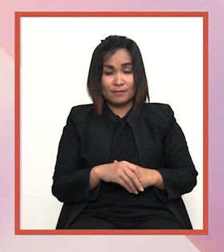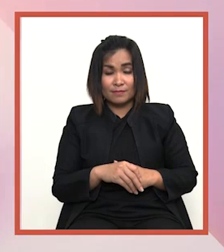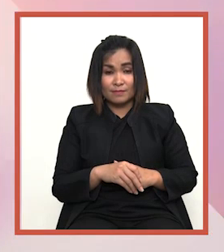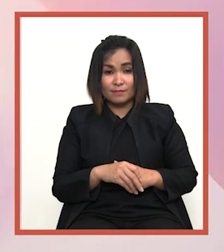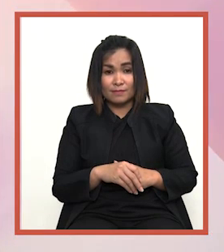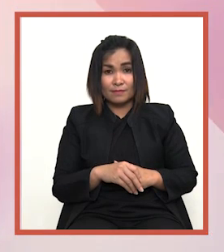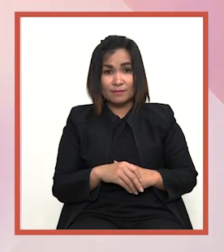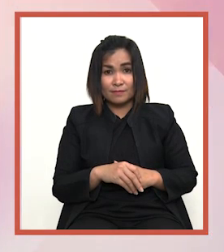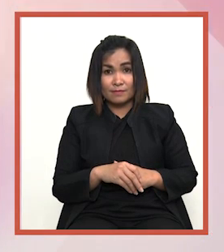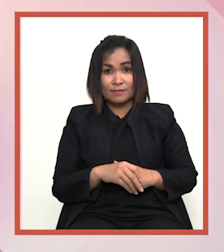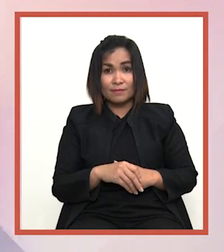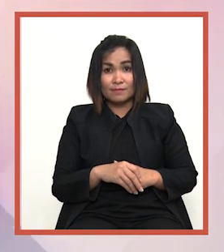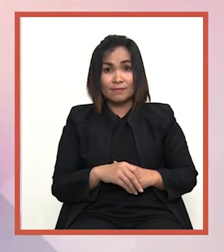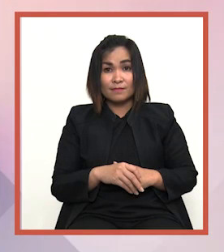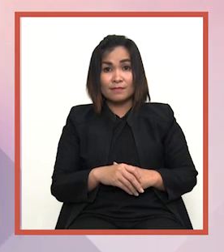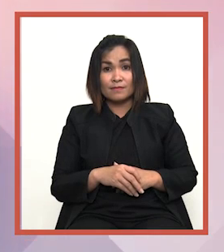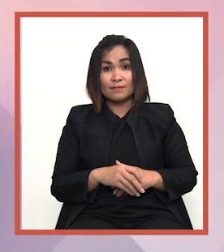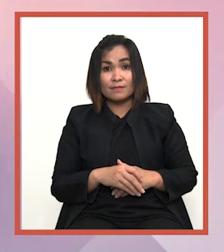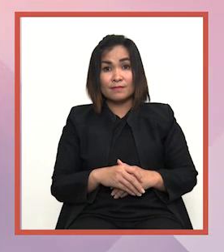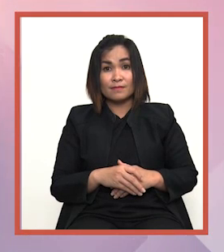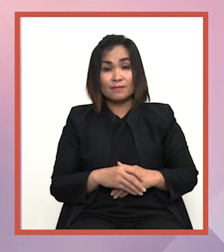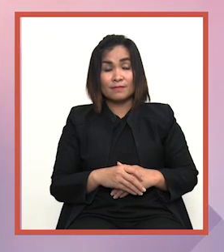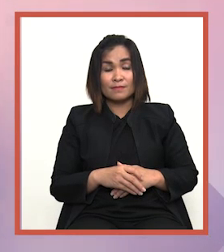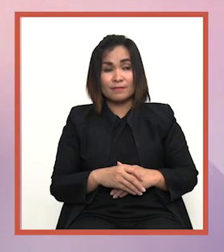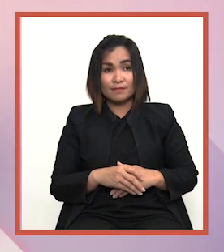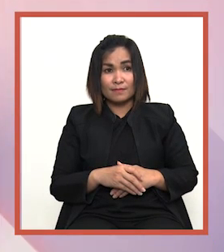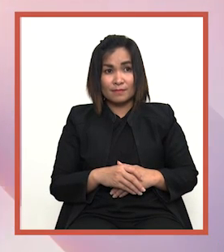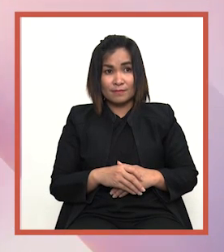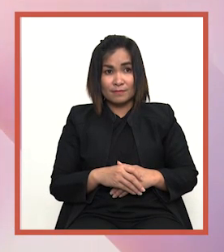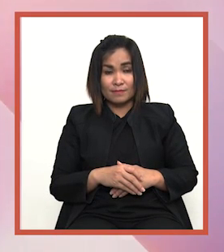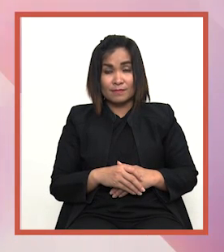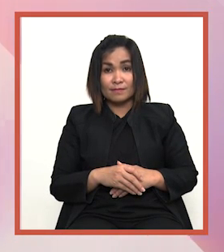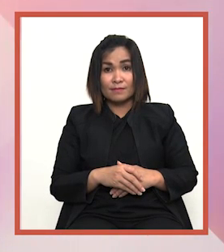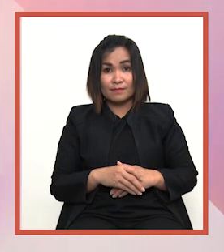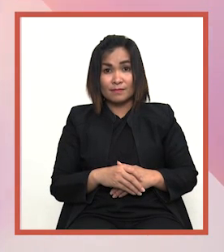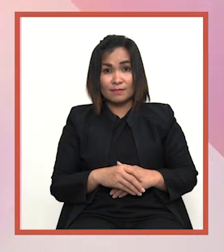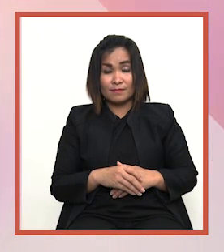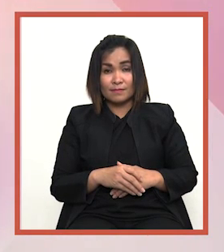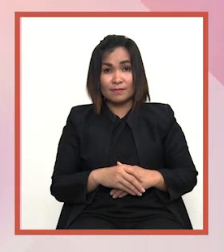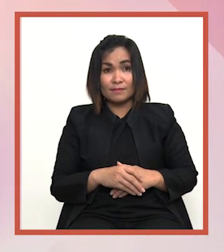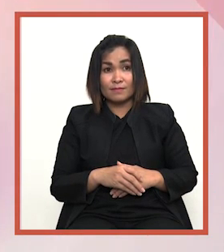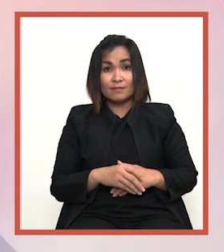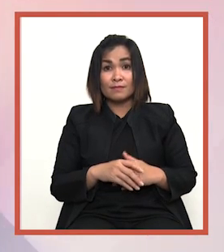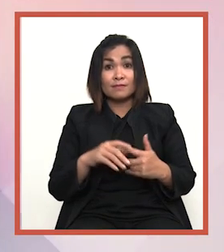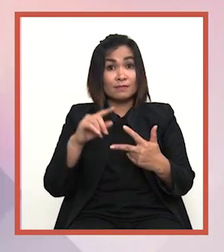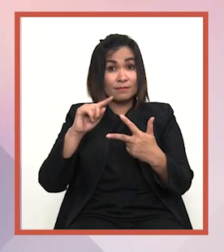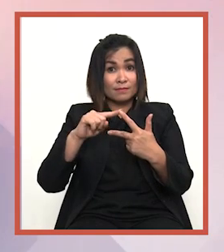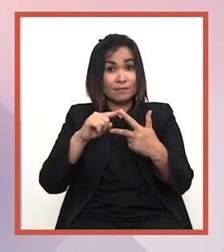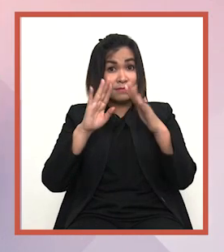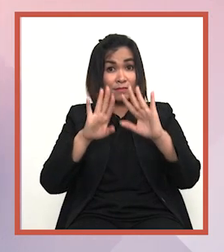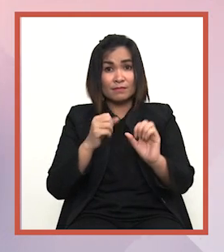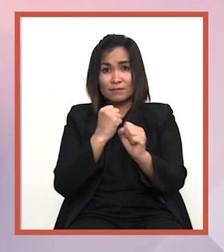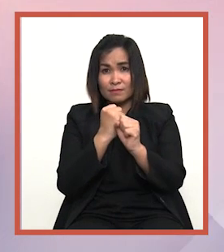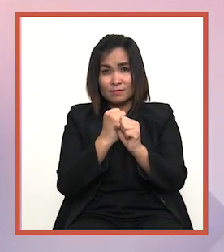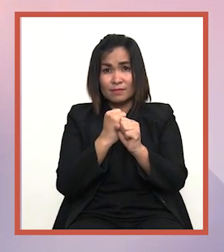ลงนะครับจากมุมบนขวามือไปยังมุมล่างซ้ายมือนะครับแบบการทำงานลักษณะจะค